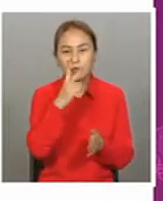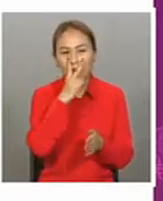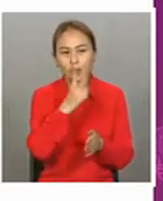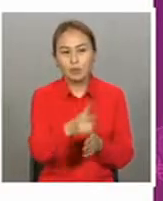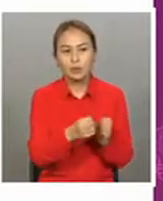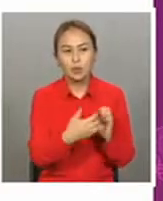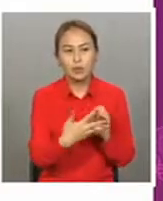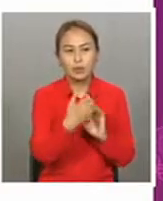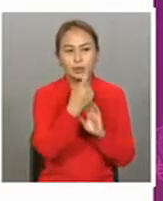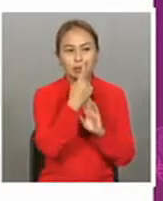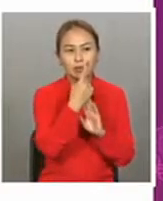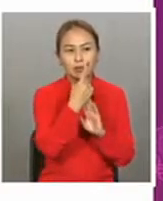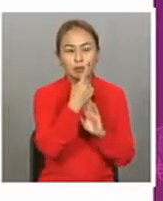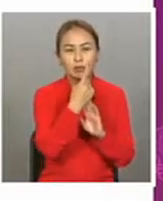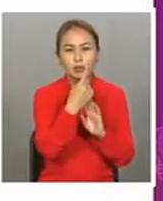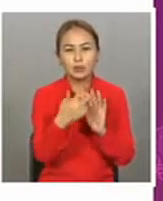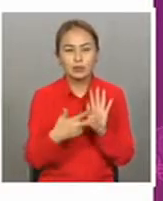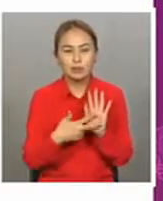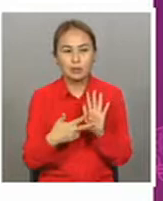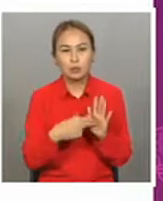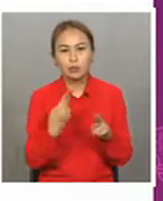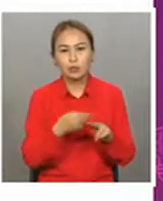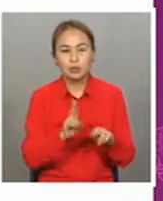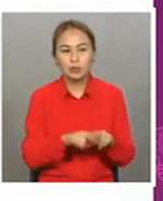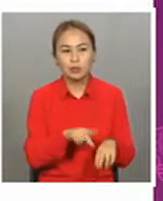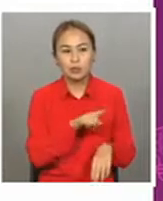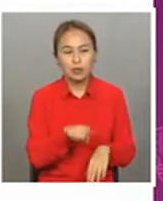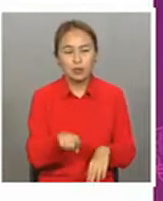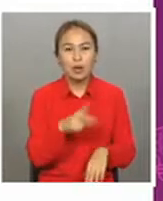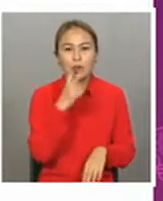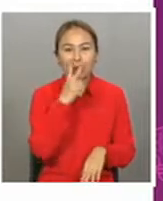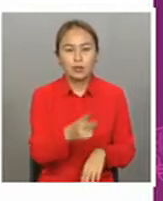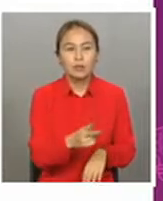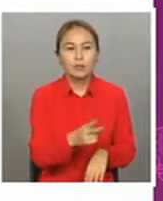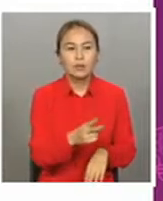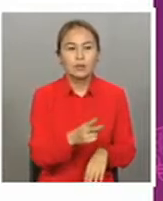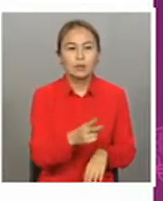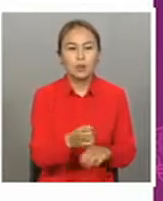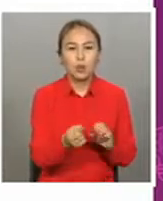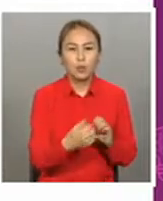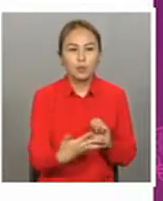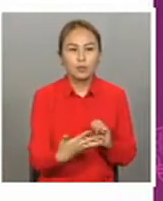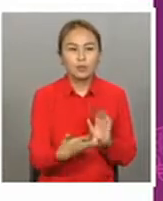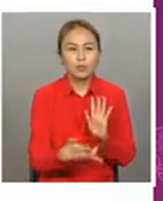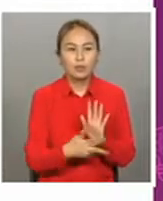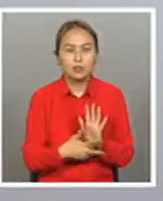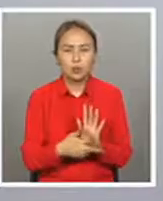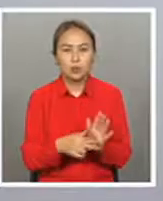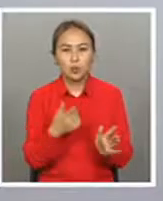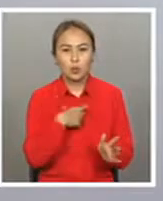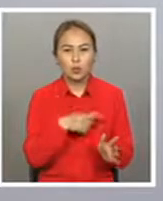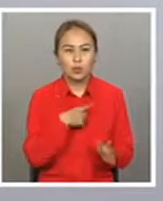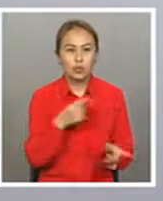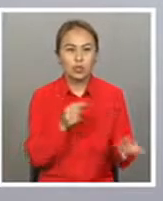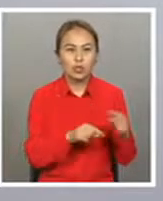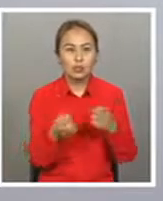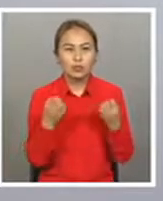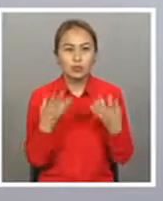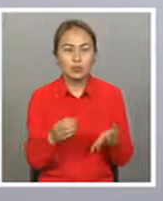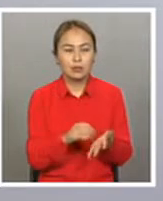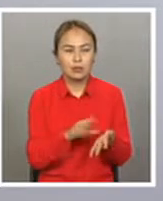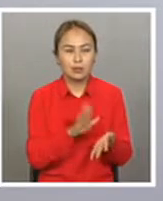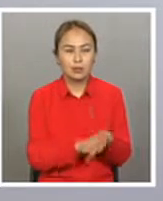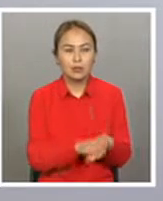15 пен 8. Бұл жерде балалар, бірден байқаймыз, 15 пен 8 өзара жайсандар.